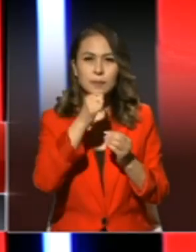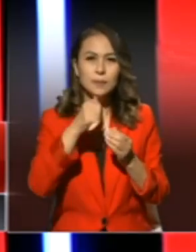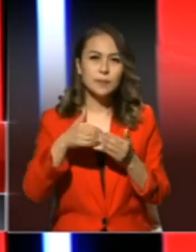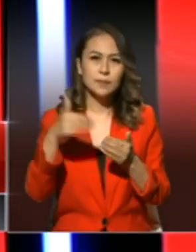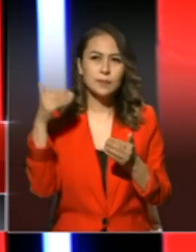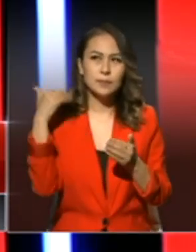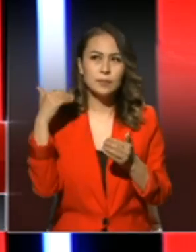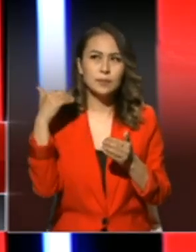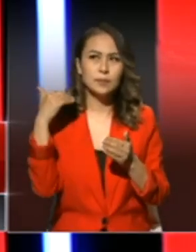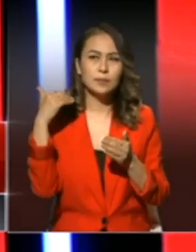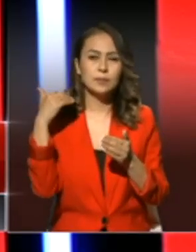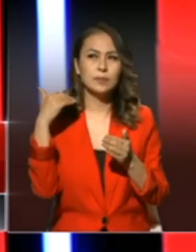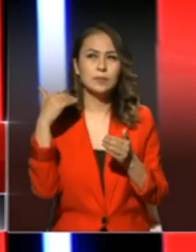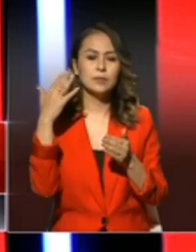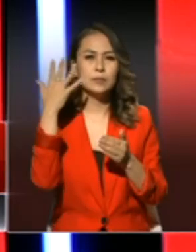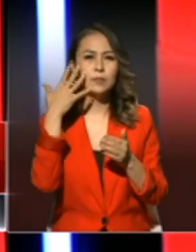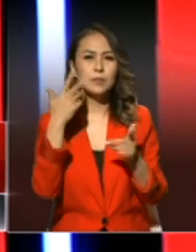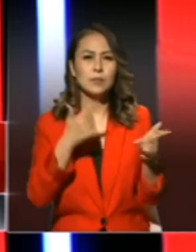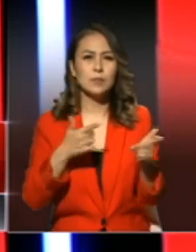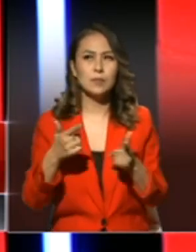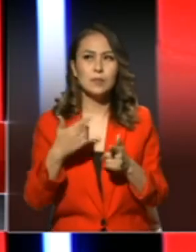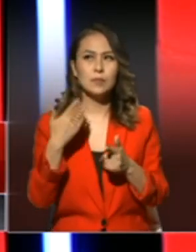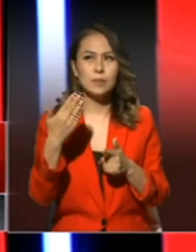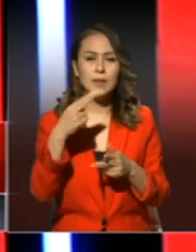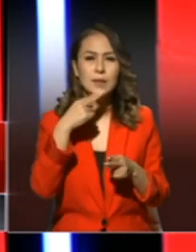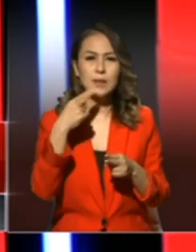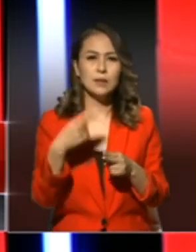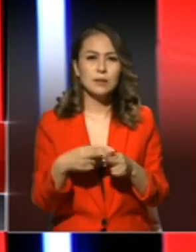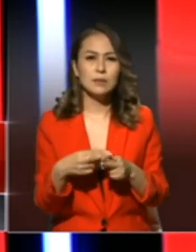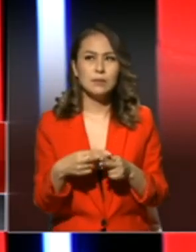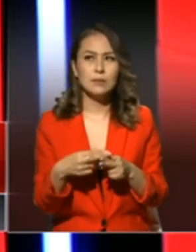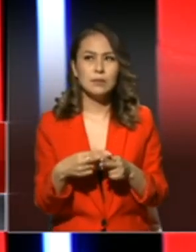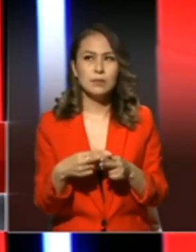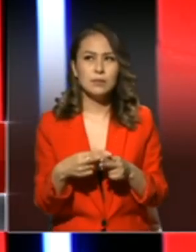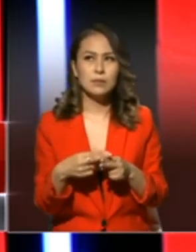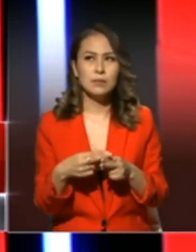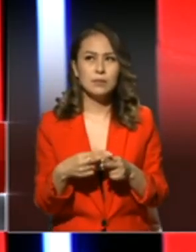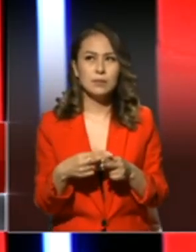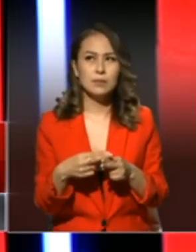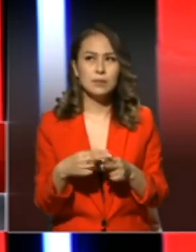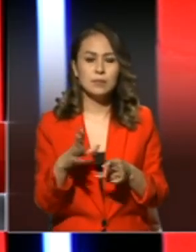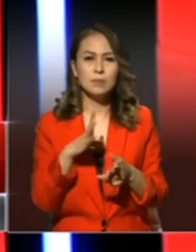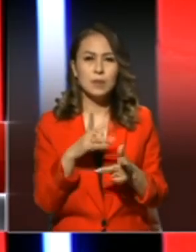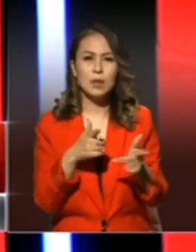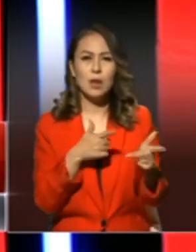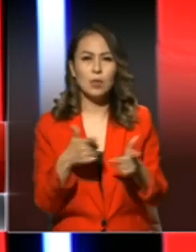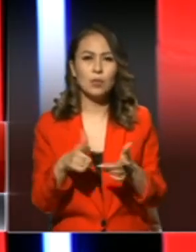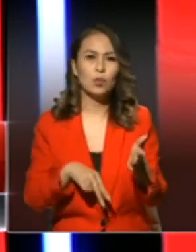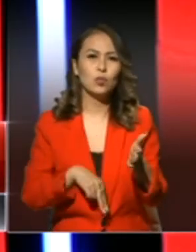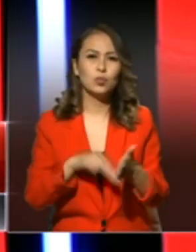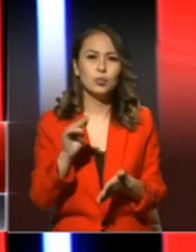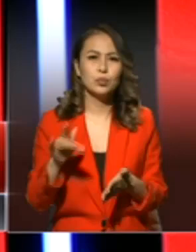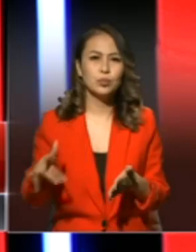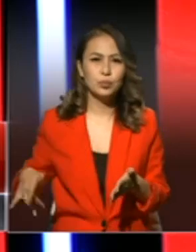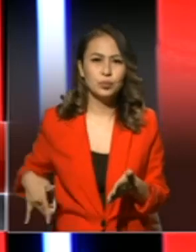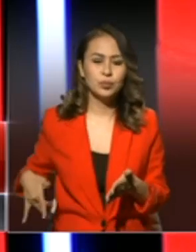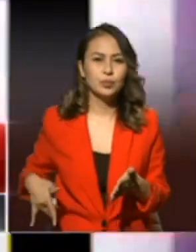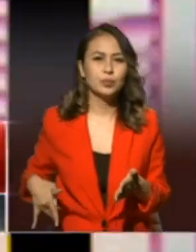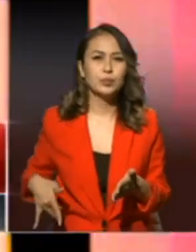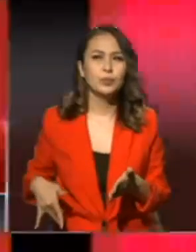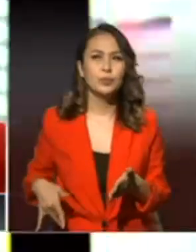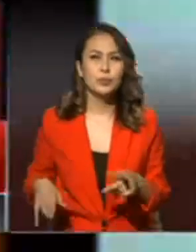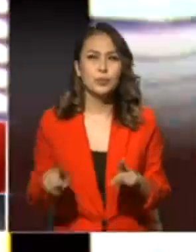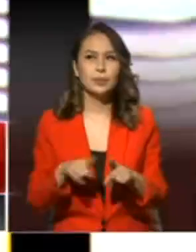10 ай бұрын деп жаңа осы хабар дайындалу барысында естідік, сіздің әпкеңіз тіпті бүйрек сатып алуға әзір болыпты. Иә. Қазақстанның өзінен. Иә.